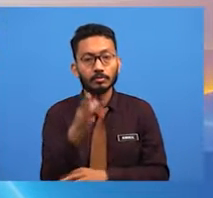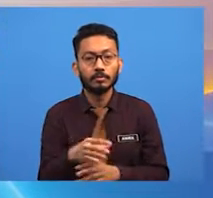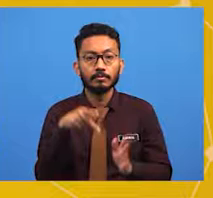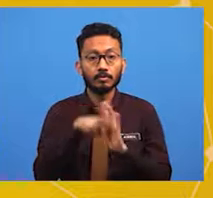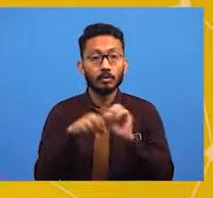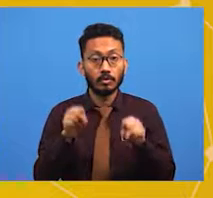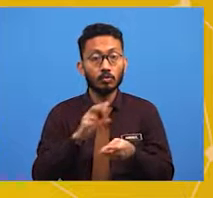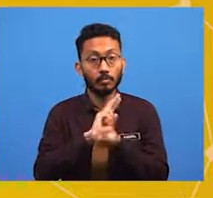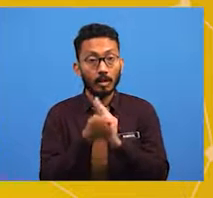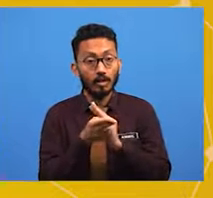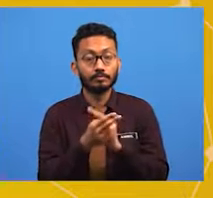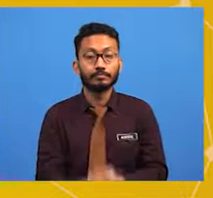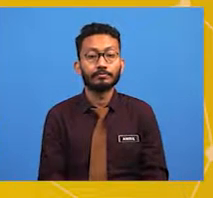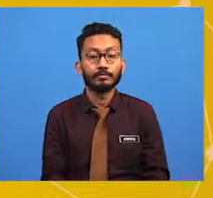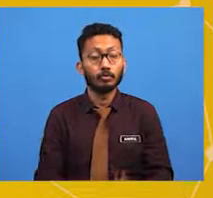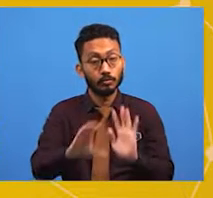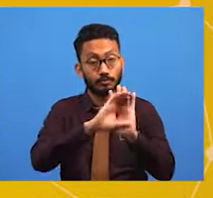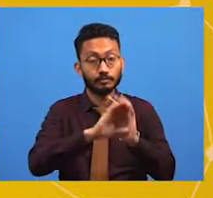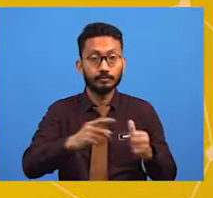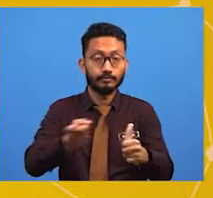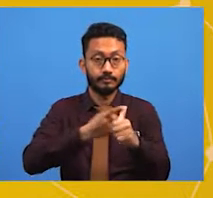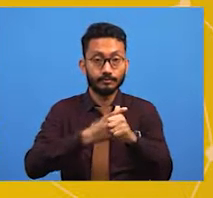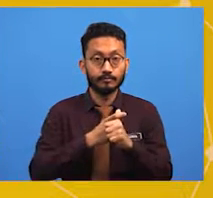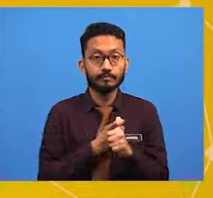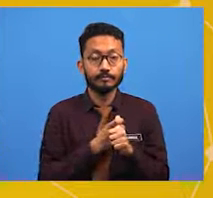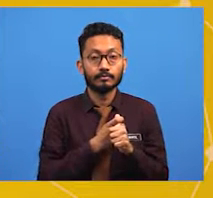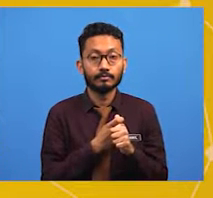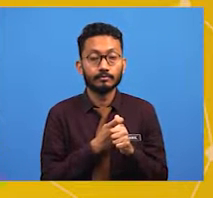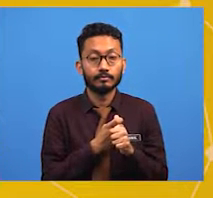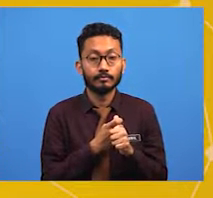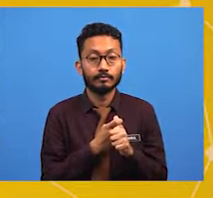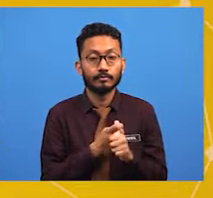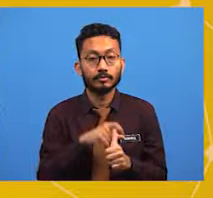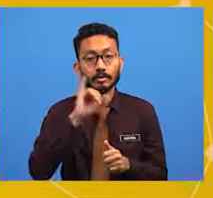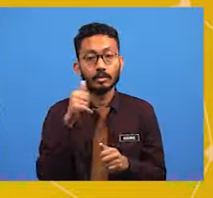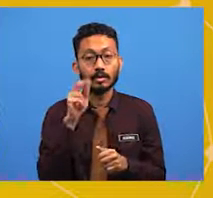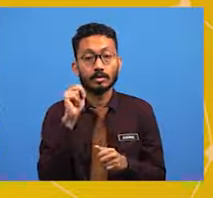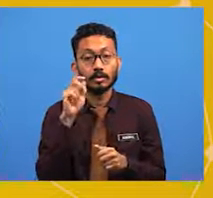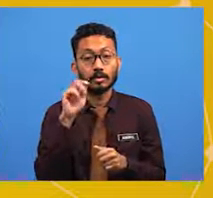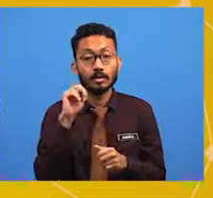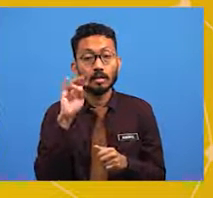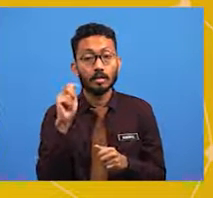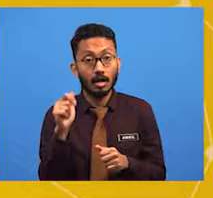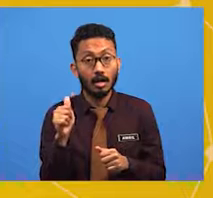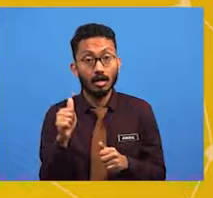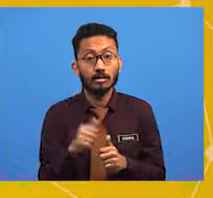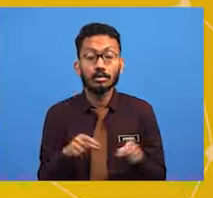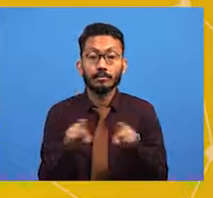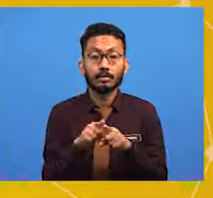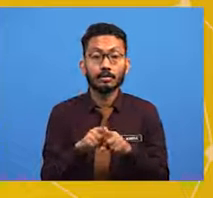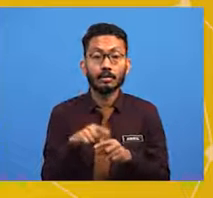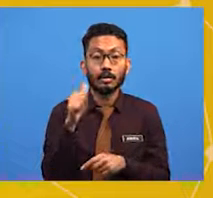ubah. Contoh yang pertama ialah jantina sama dengan STR